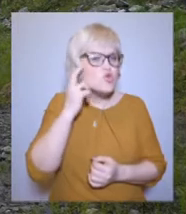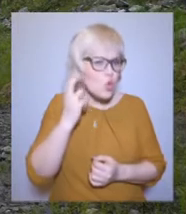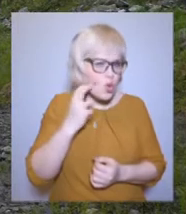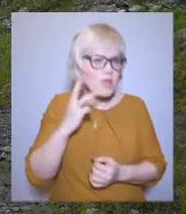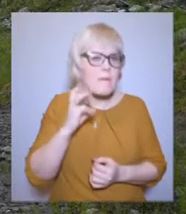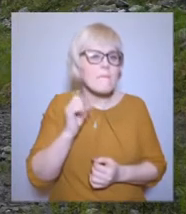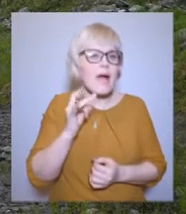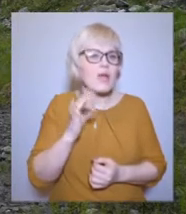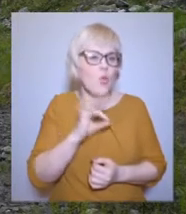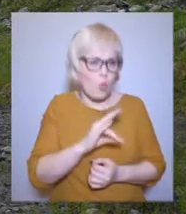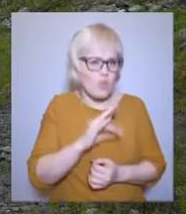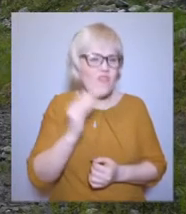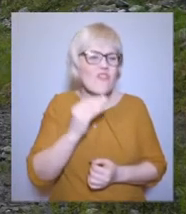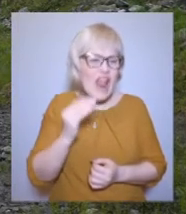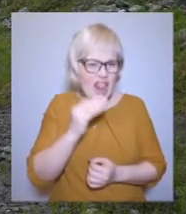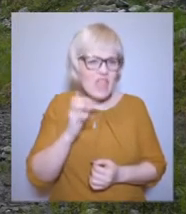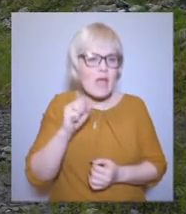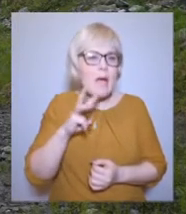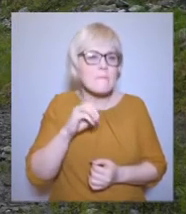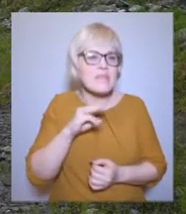марион, фиолетовый – это аметист,